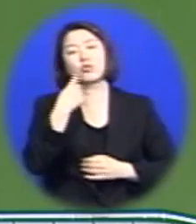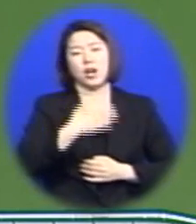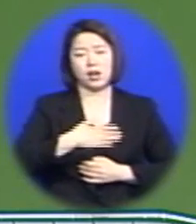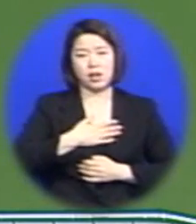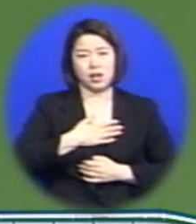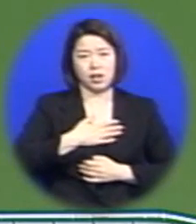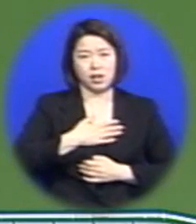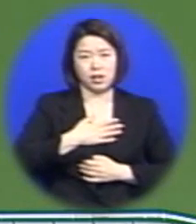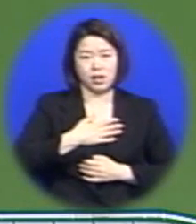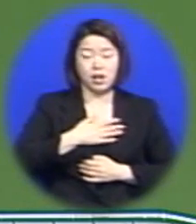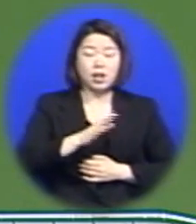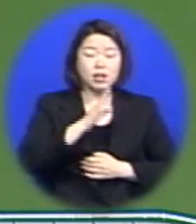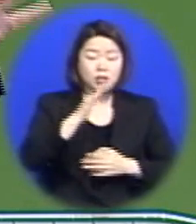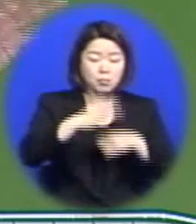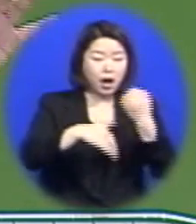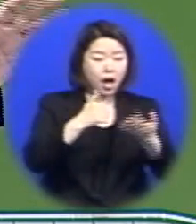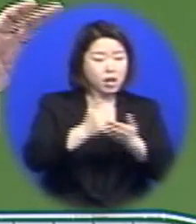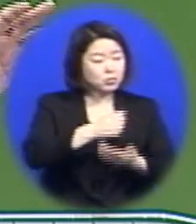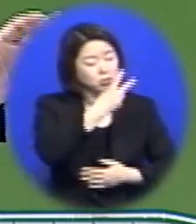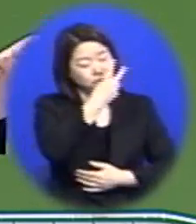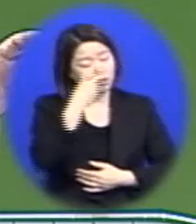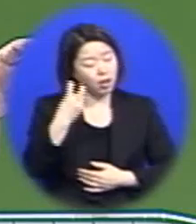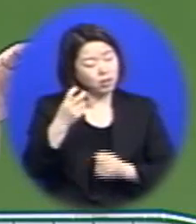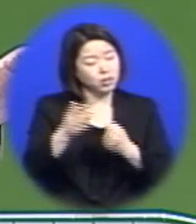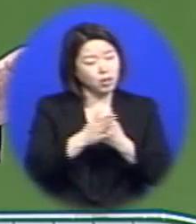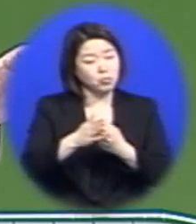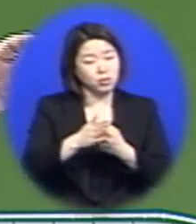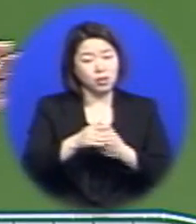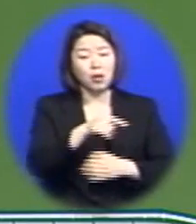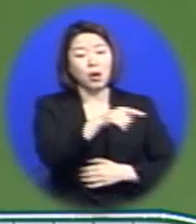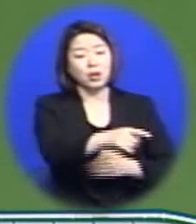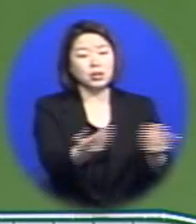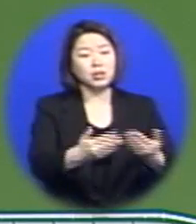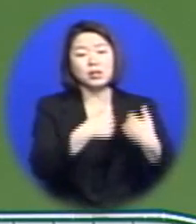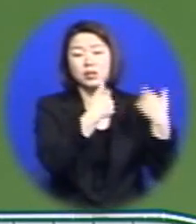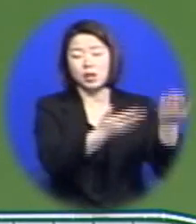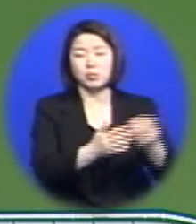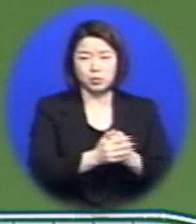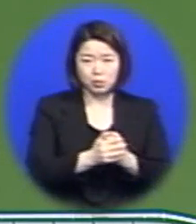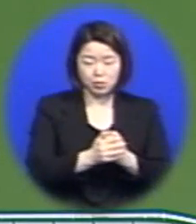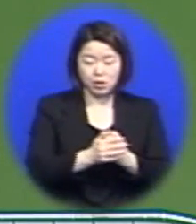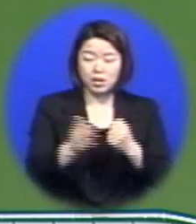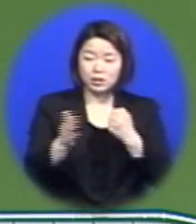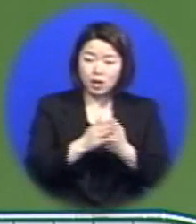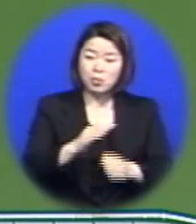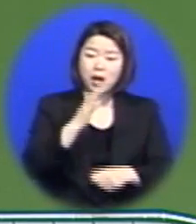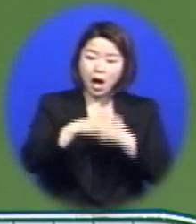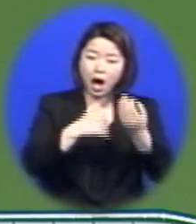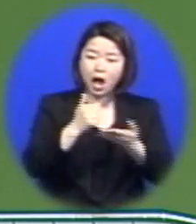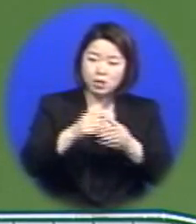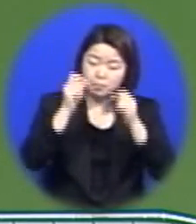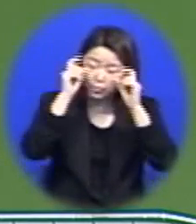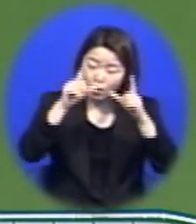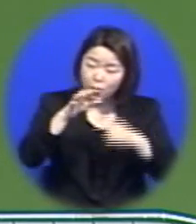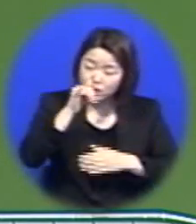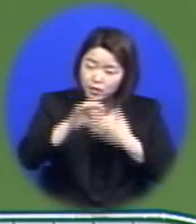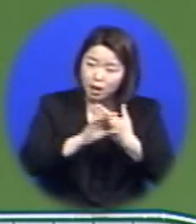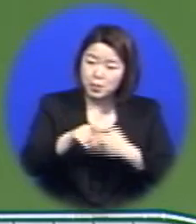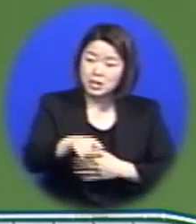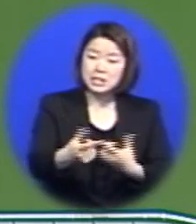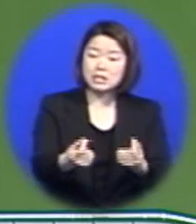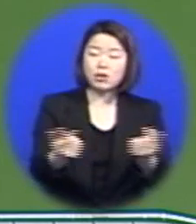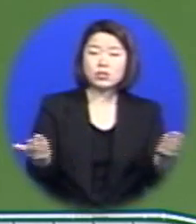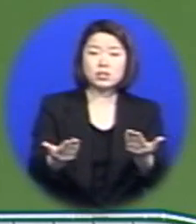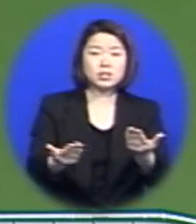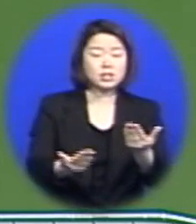알았어요 정말 하나님이 잠을 주시니까 이렇지 어떻게 하나님이 깨 시다면 어떻게 이런 일이 있을 수 있냐는